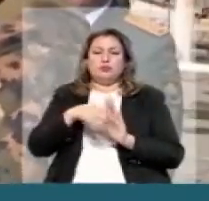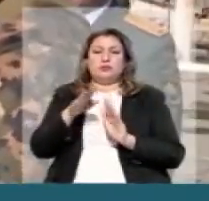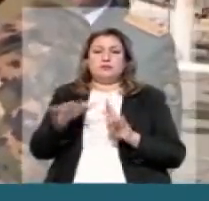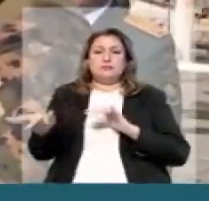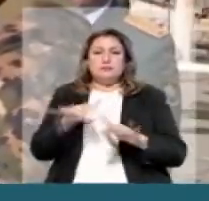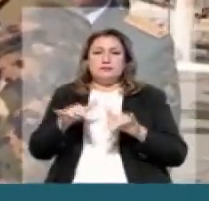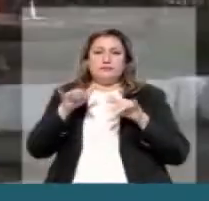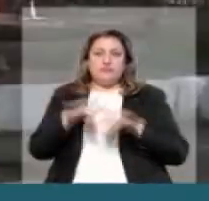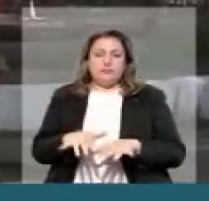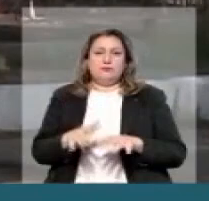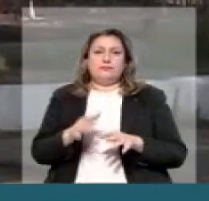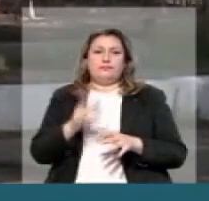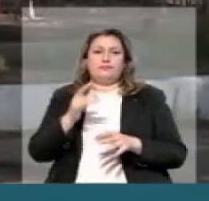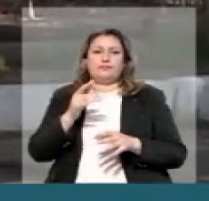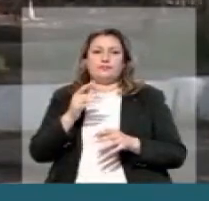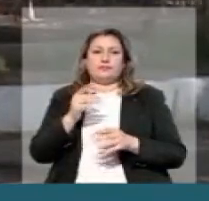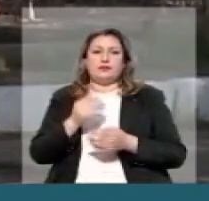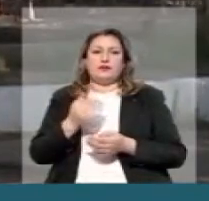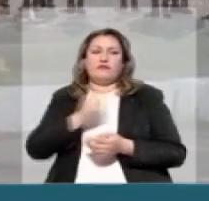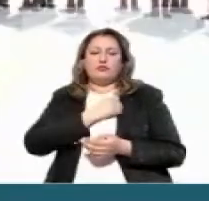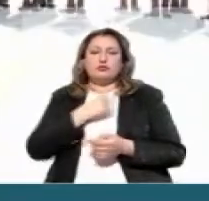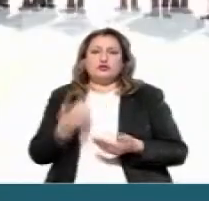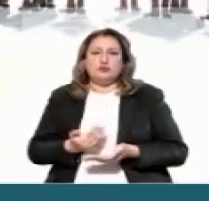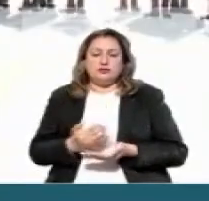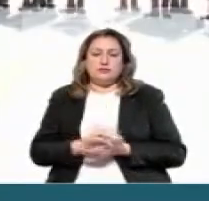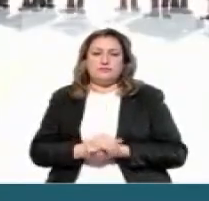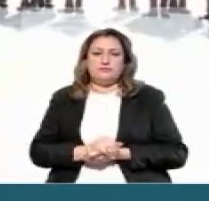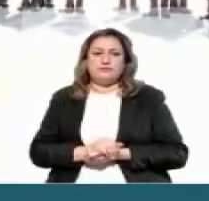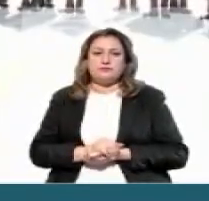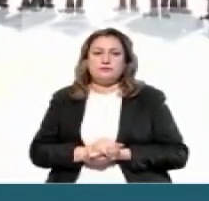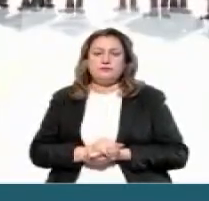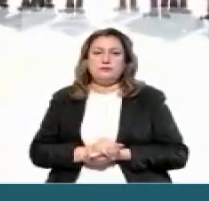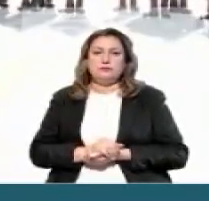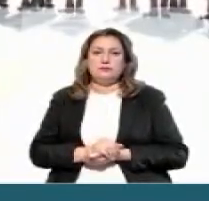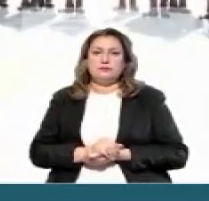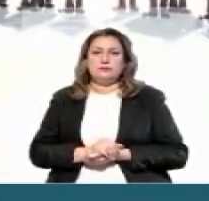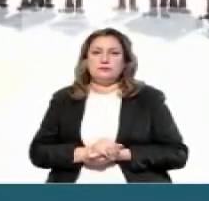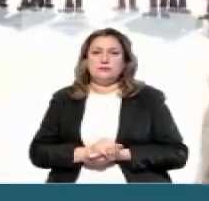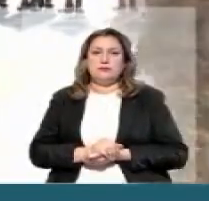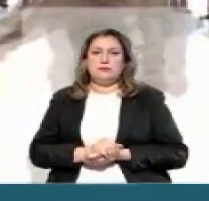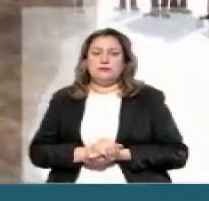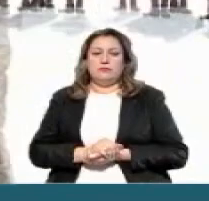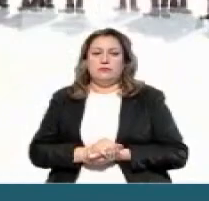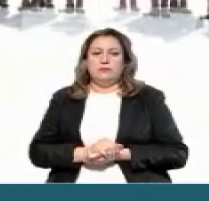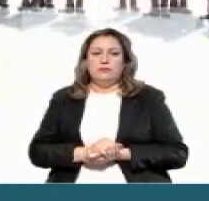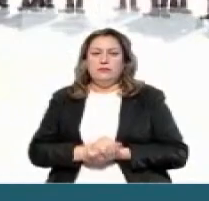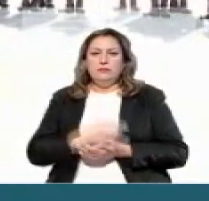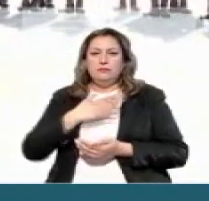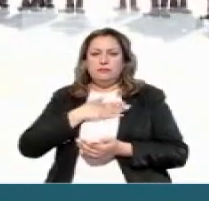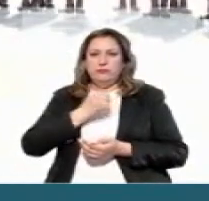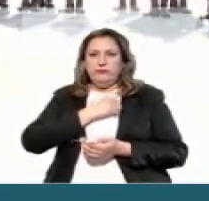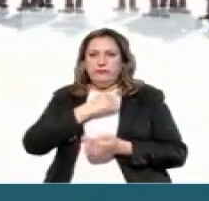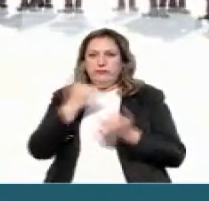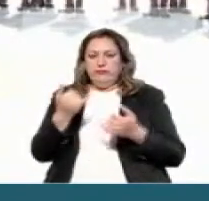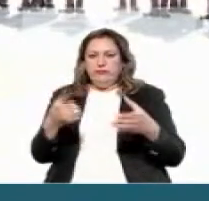толық білім алып шықты. Енді алған білімдерін жетілдірмек. Біздің әскери бөлімде бүгін ант қабылдау рәсімінің шарасы өтіп